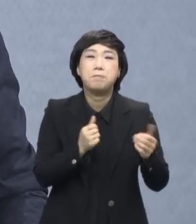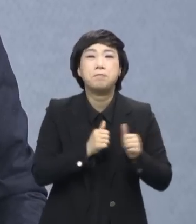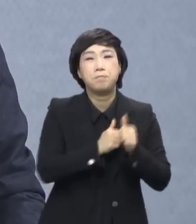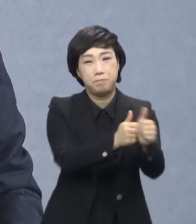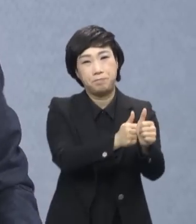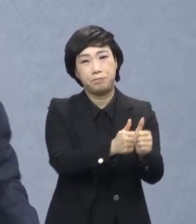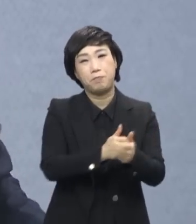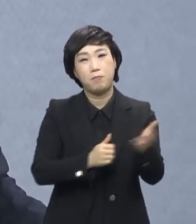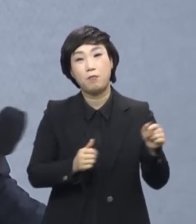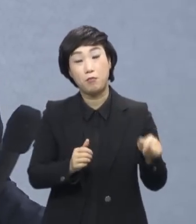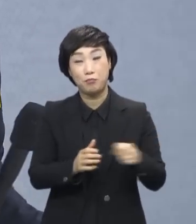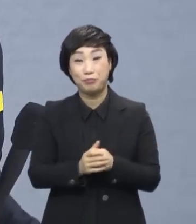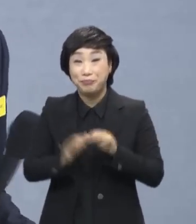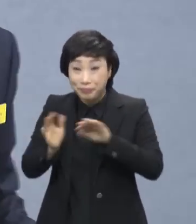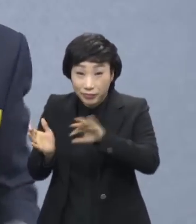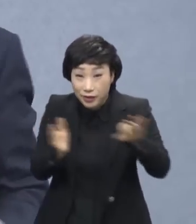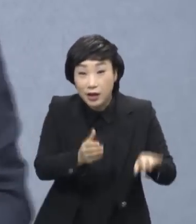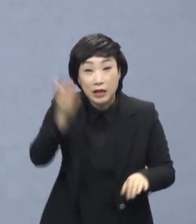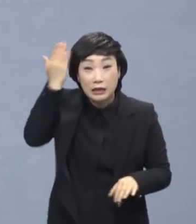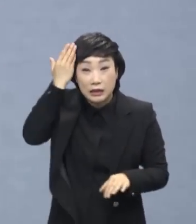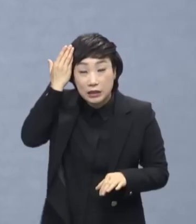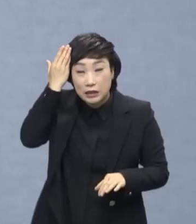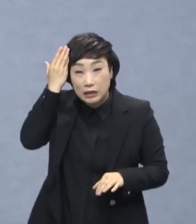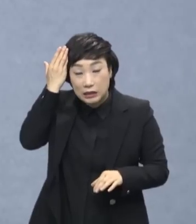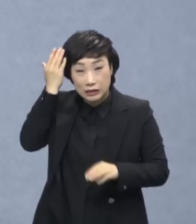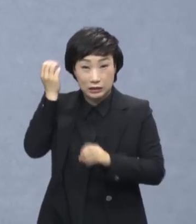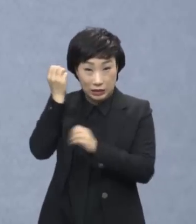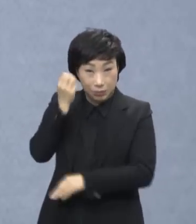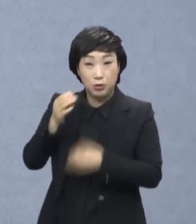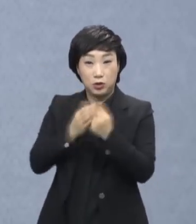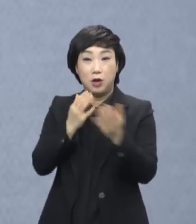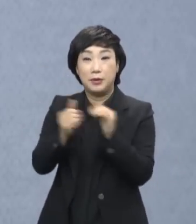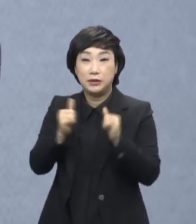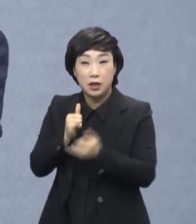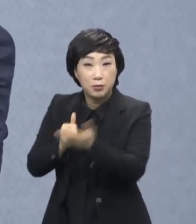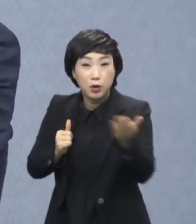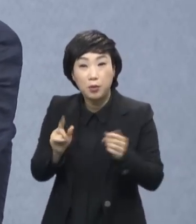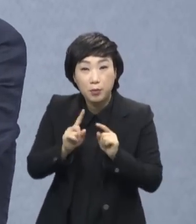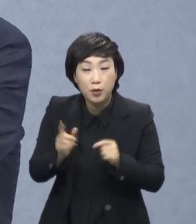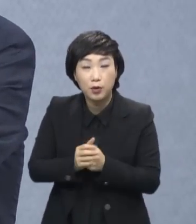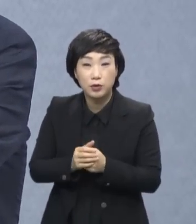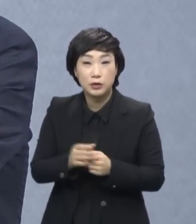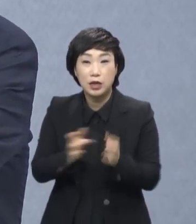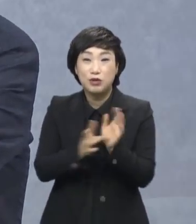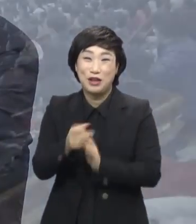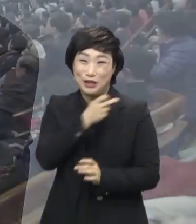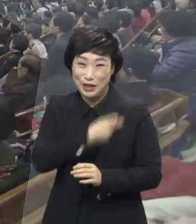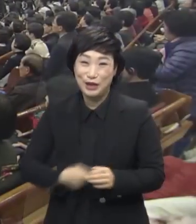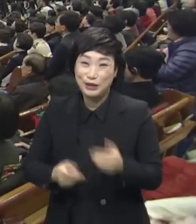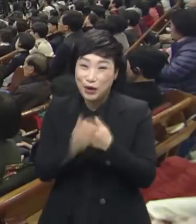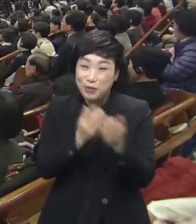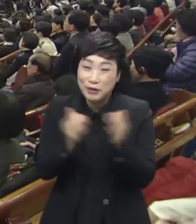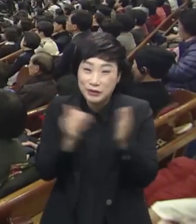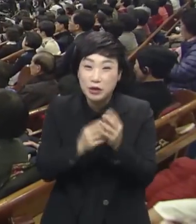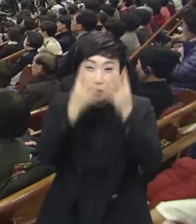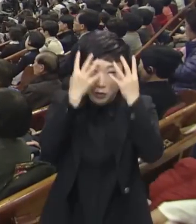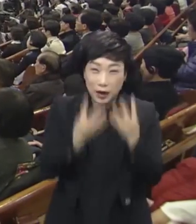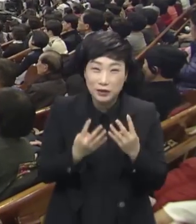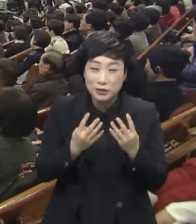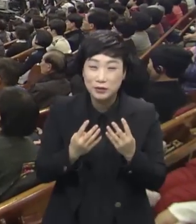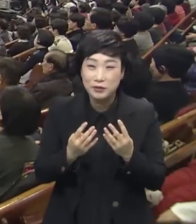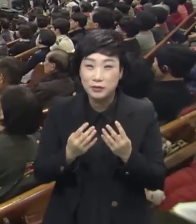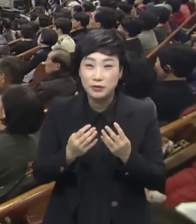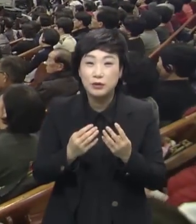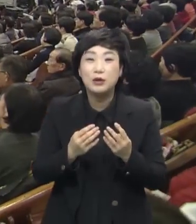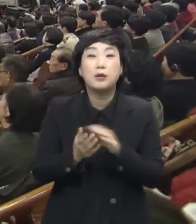따라가. 그러나 지성을 가지고 이 경험을 한 사람들은, 제자들이 경험하고 나서 오개가침들 변하는 거